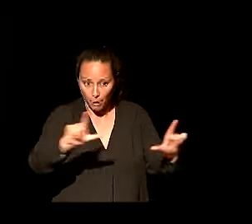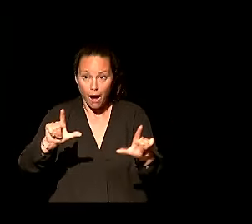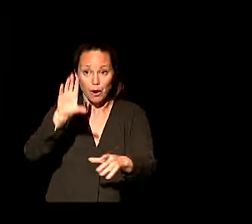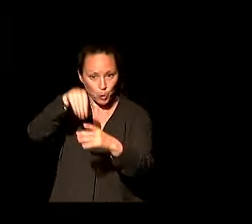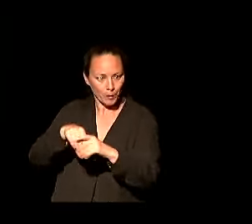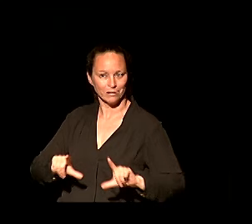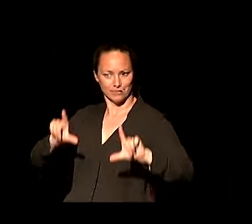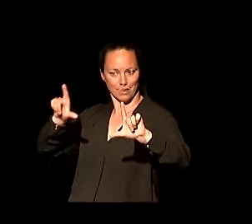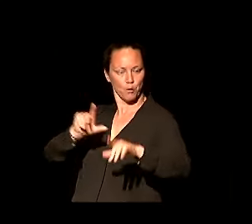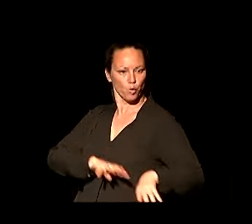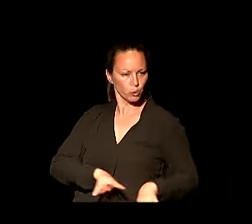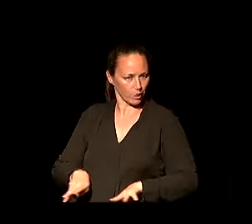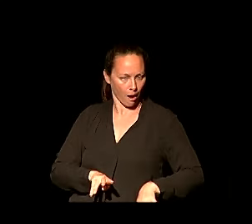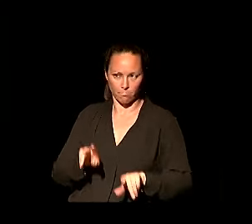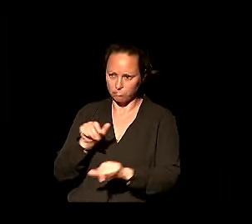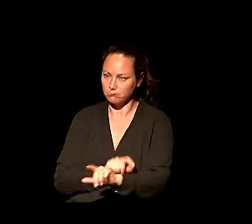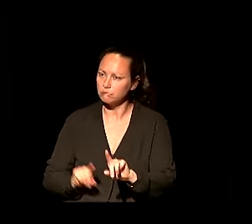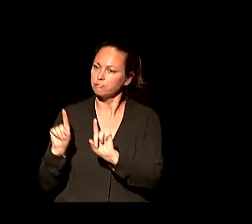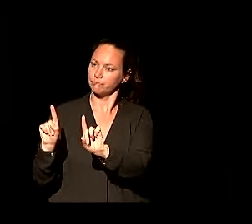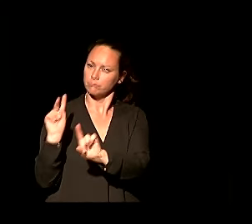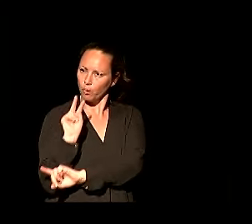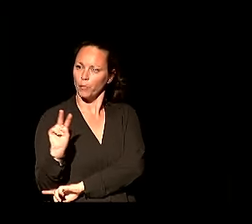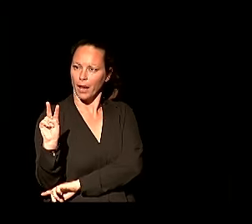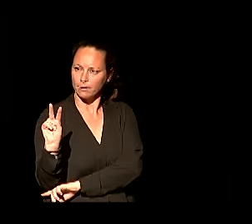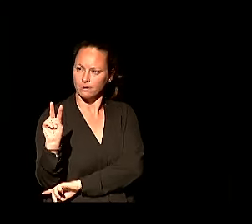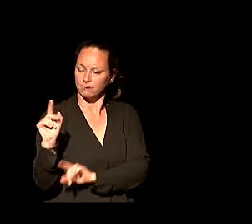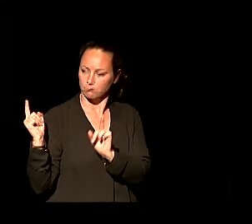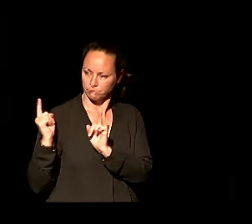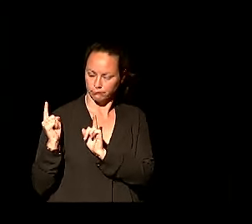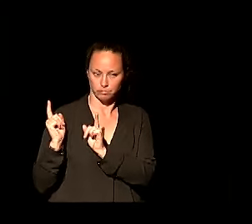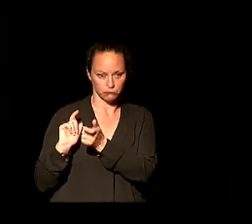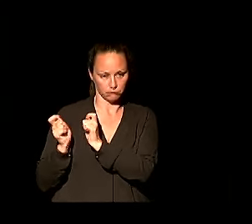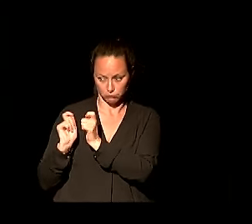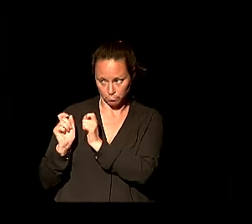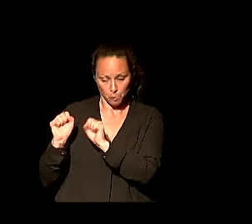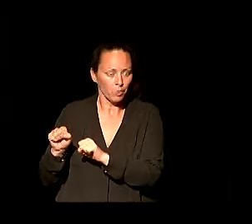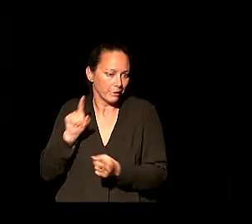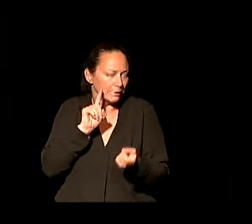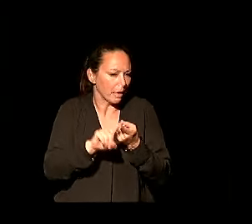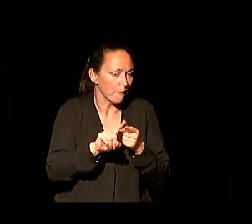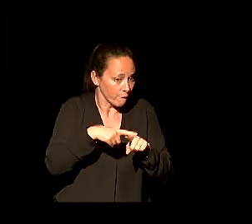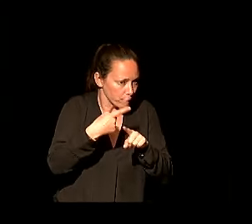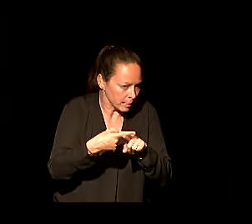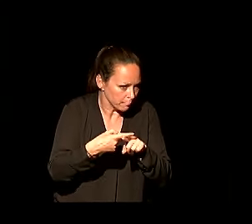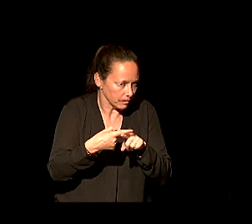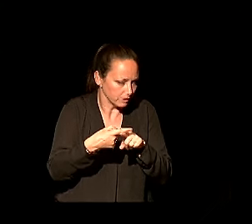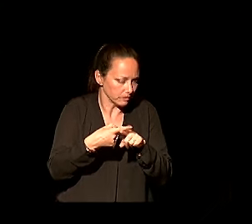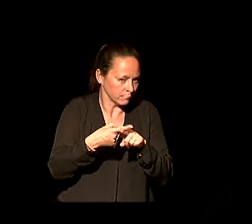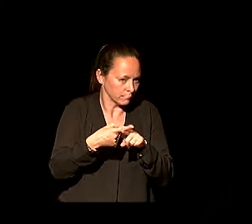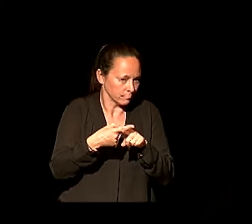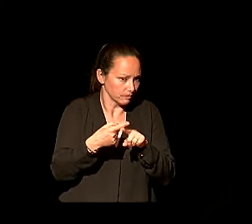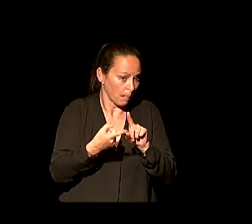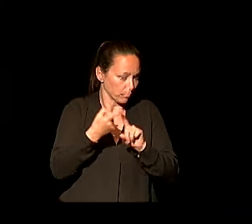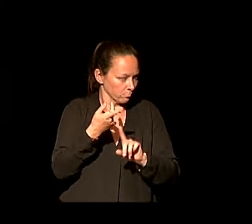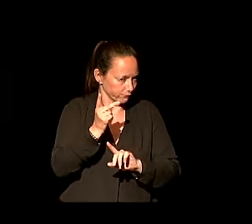de Degas devant laquelle il s'arrête et qui leur permet de parler, ce qui est le thème principal de Tous en scène,